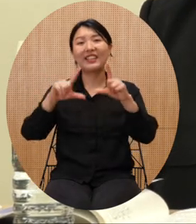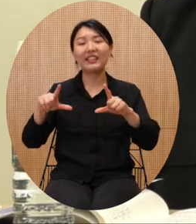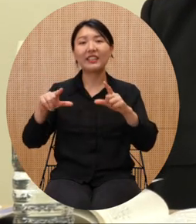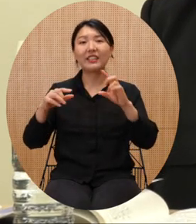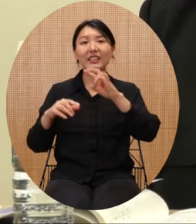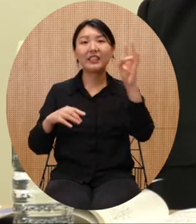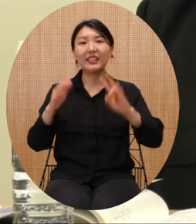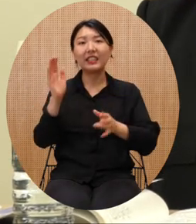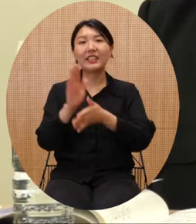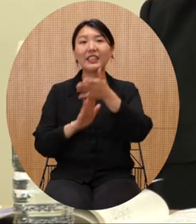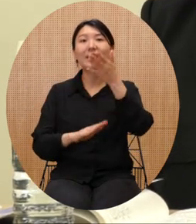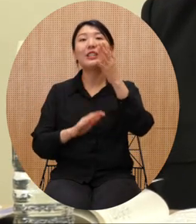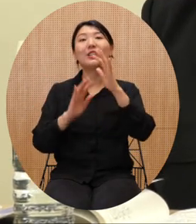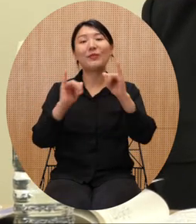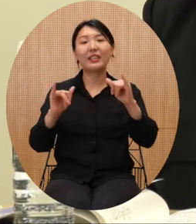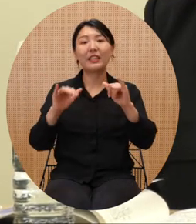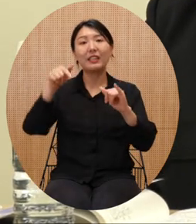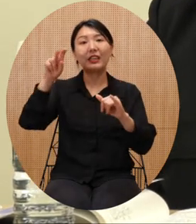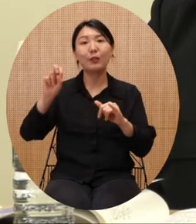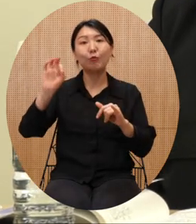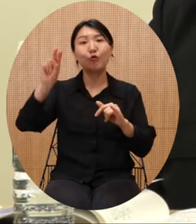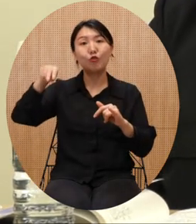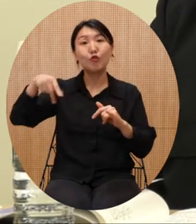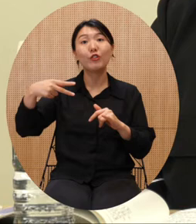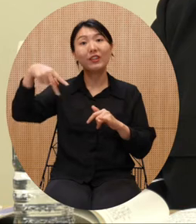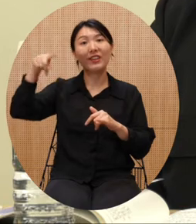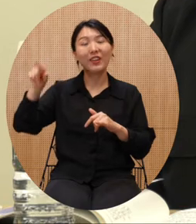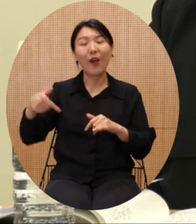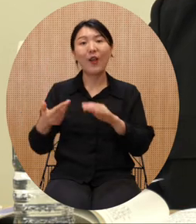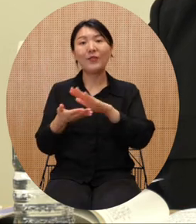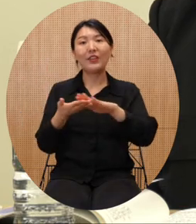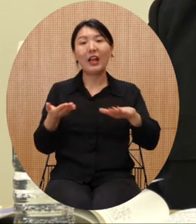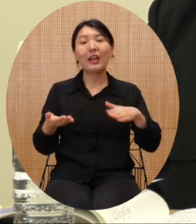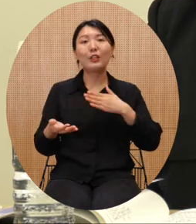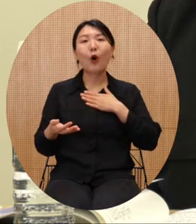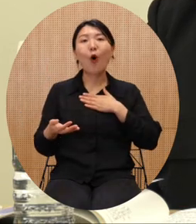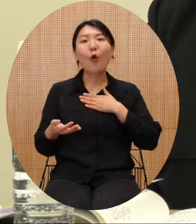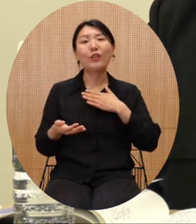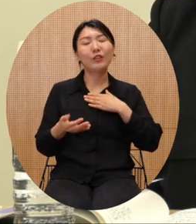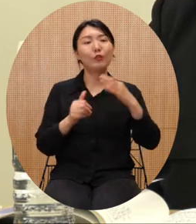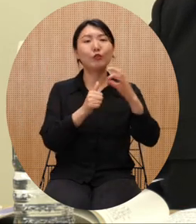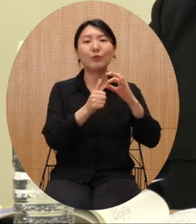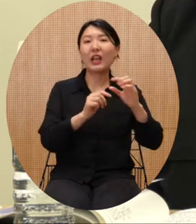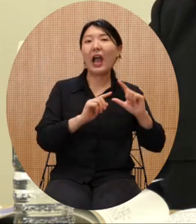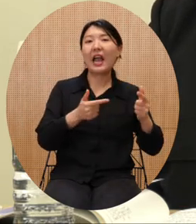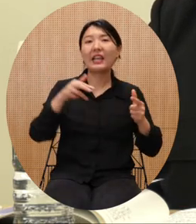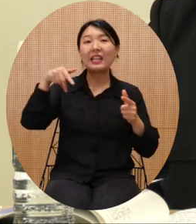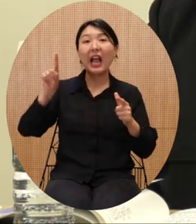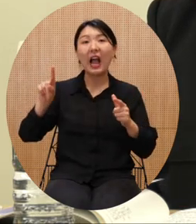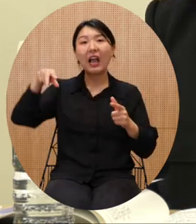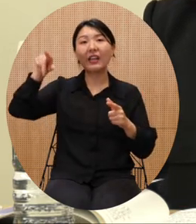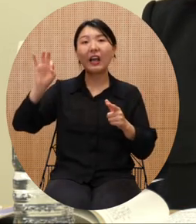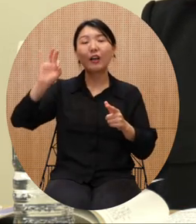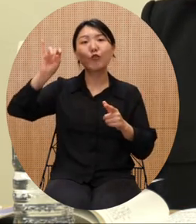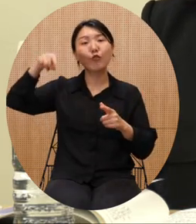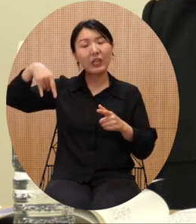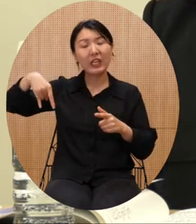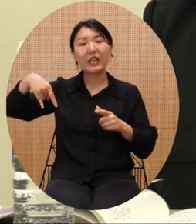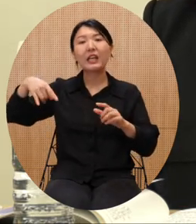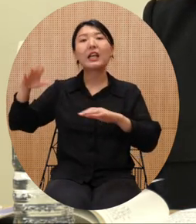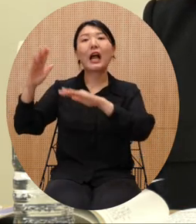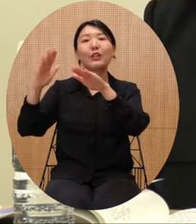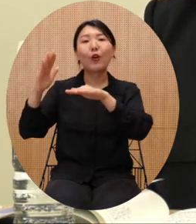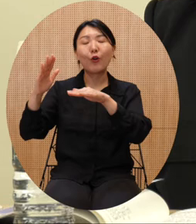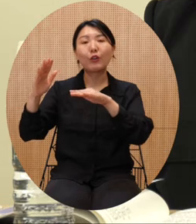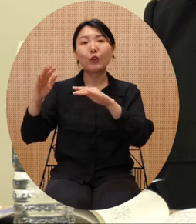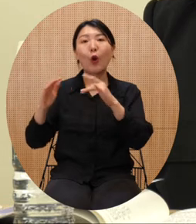시흥시민 김윤선입니다. 저는 이제 수급자가 아닌 차상위 과정으로 책정돼서 한 부모 수당,